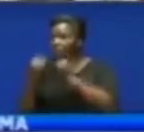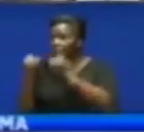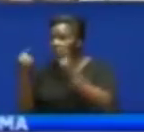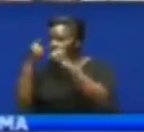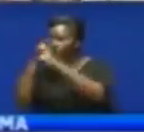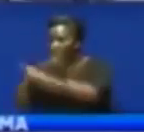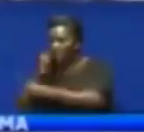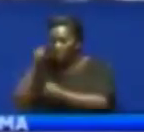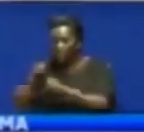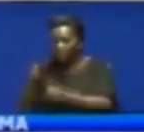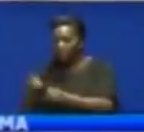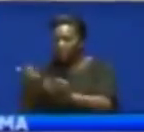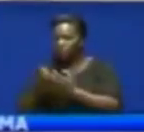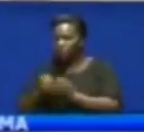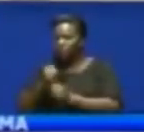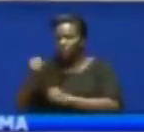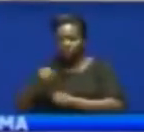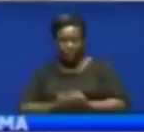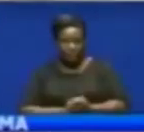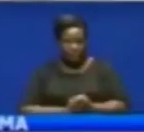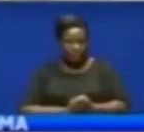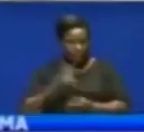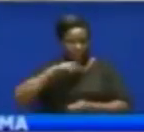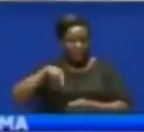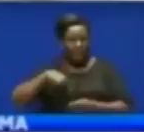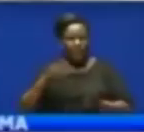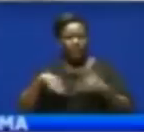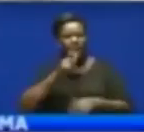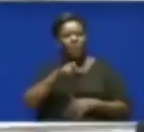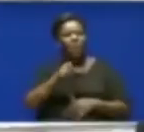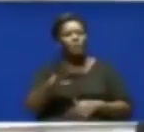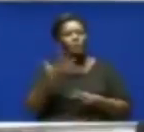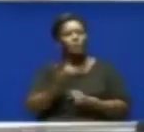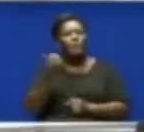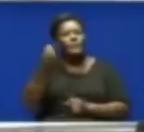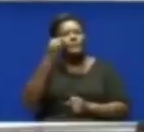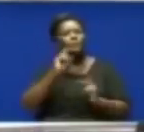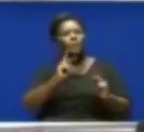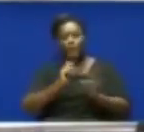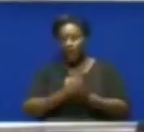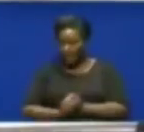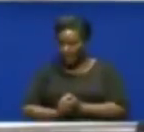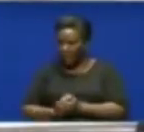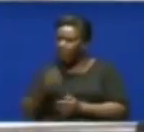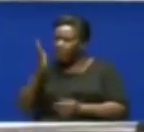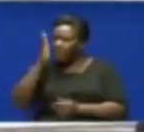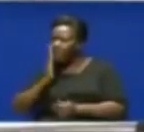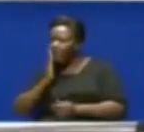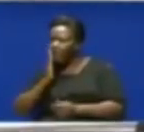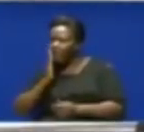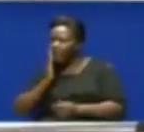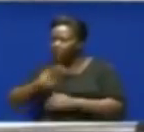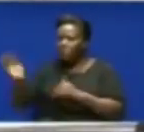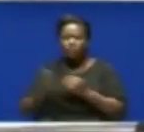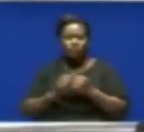zichukuliwe dhidi yao. Sisi tunataka mwananchi apate elimu ya kawaida. Leo vijana wetu tumeondoa shuleni, wengine hata waelewi, wameona tu wanaondoka